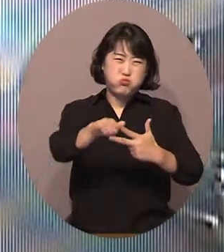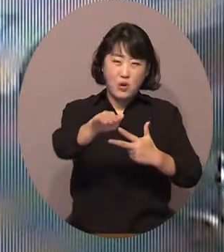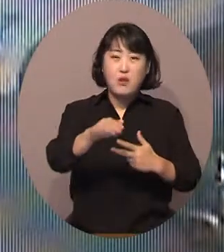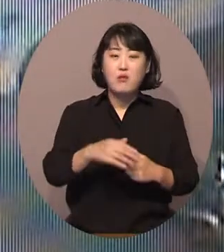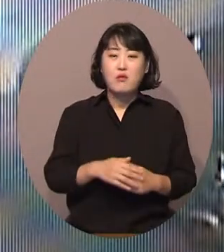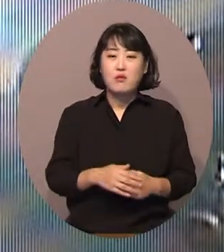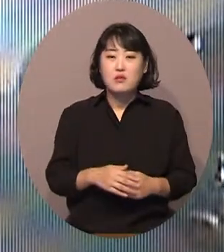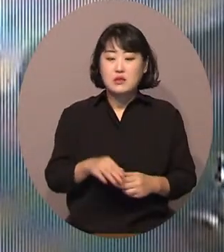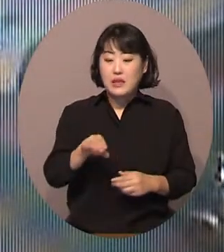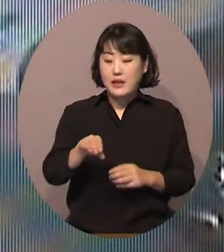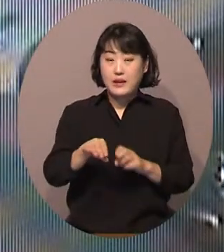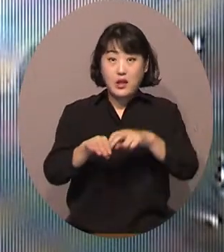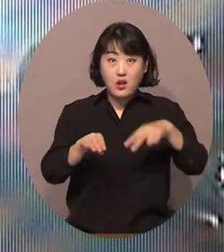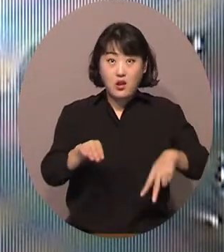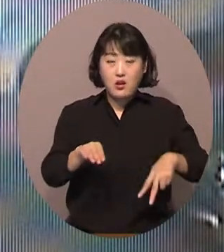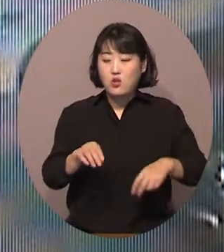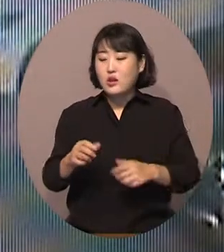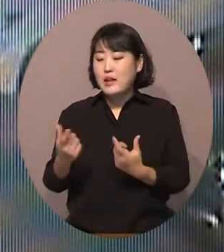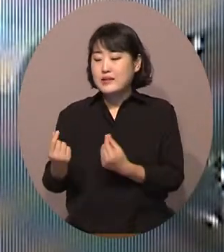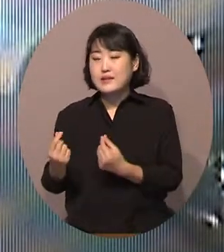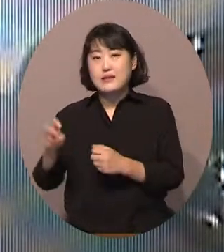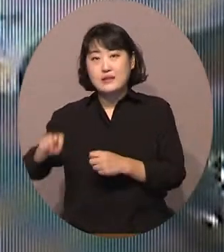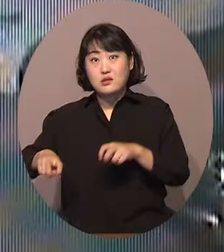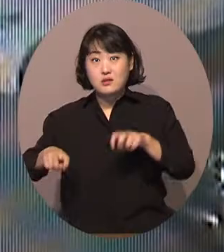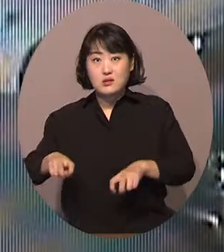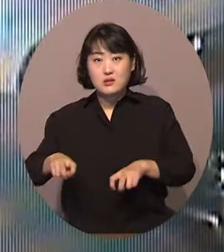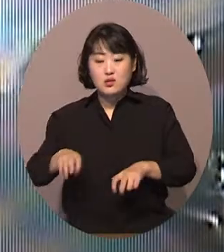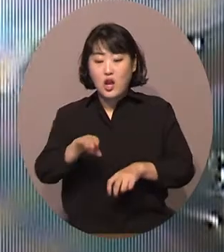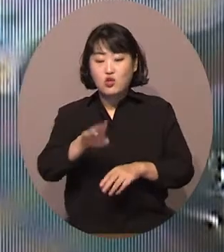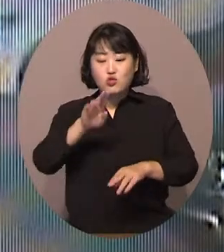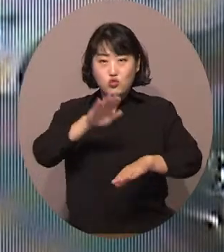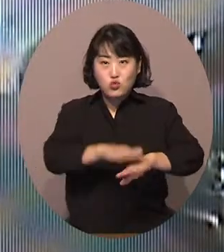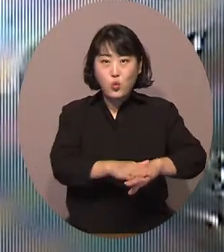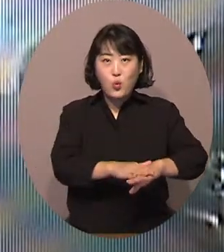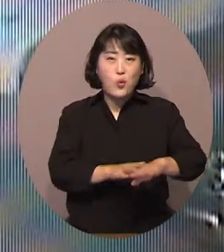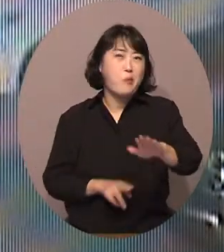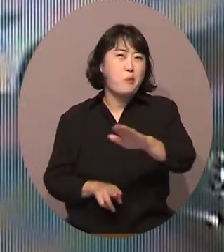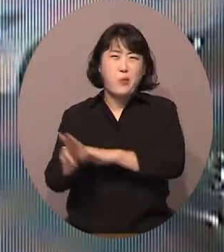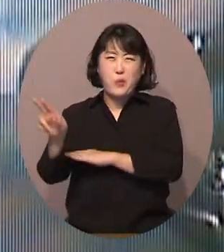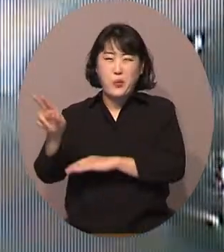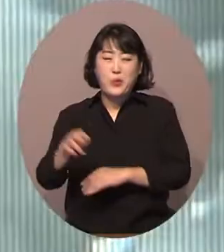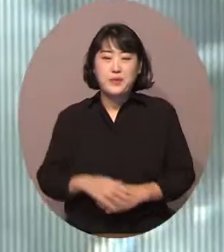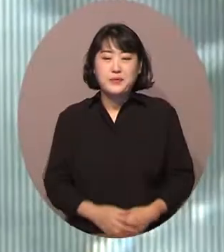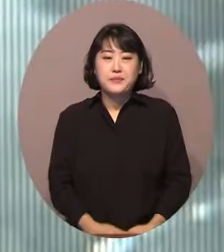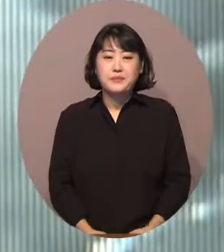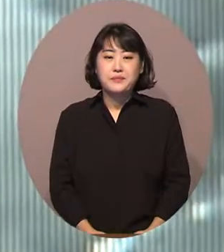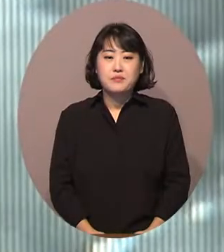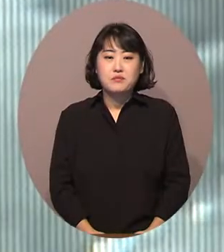차에서 내린 운전자와 동승자는 차량을 두고 사고 현장에서 달아납니다